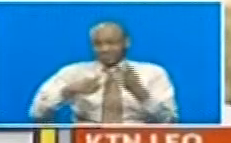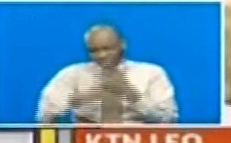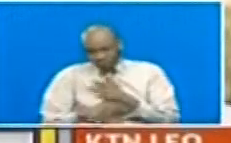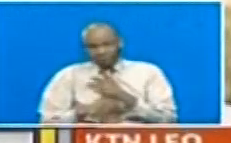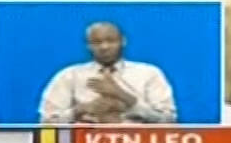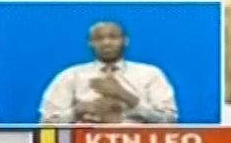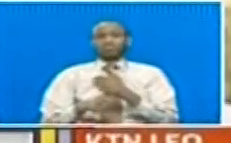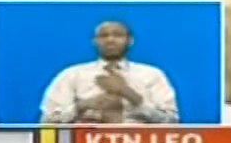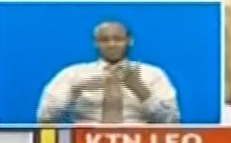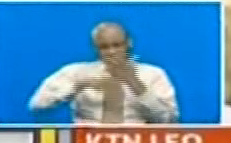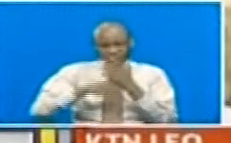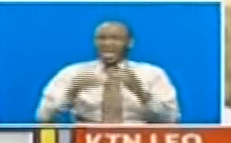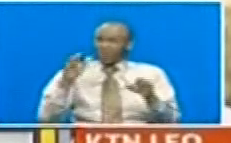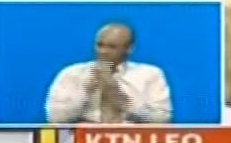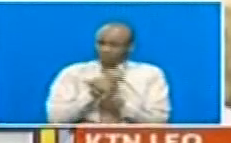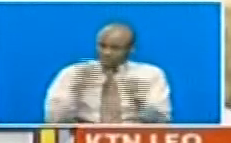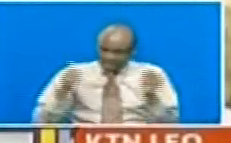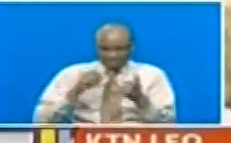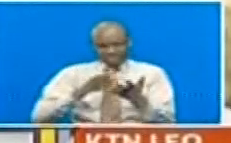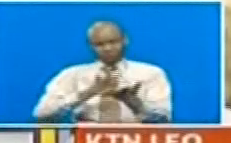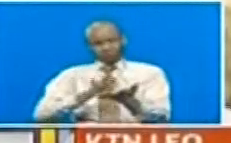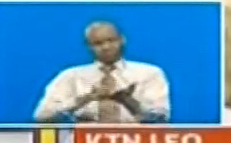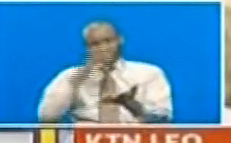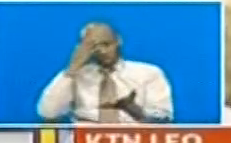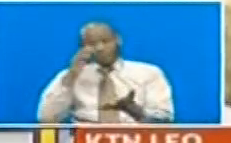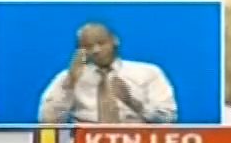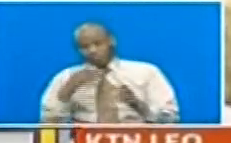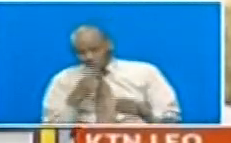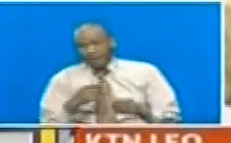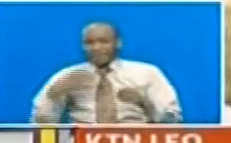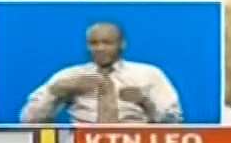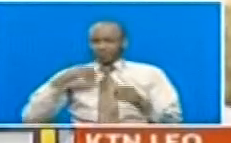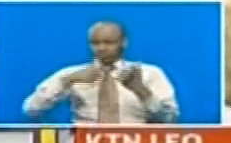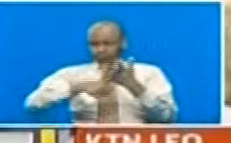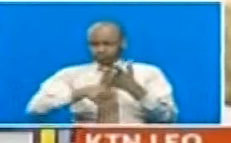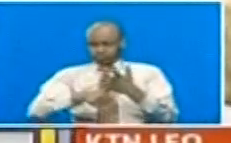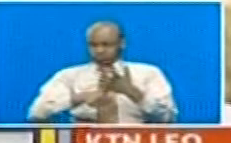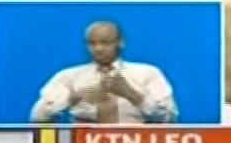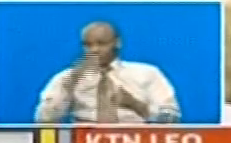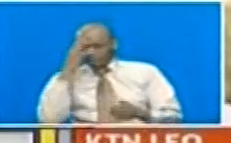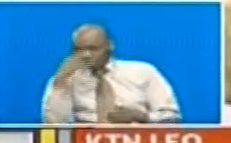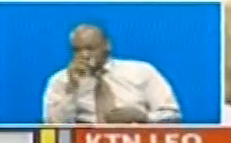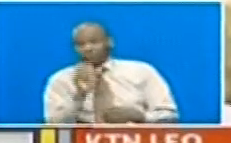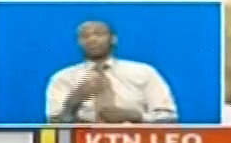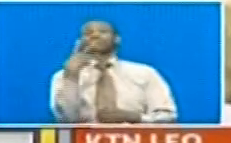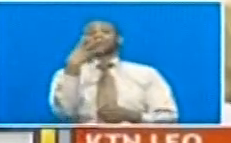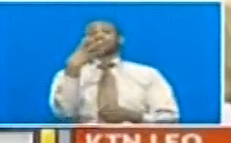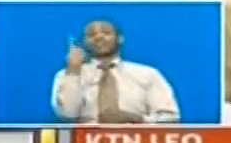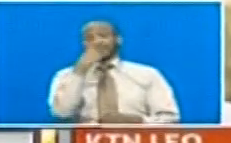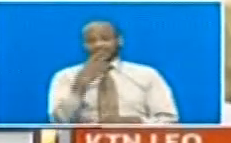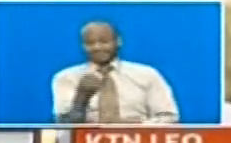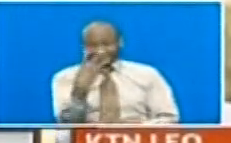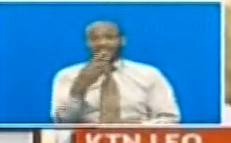short EVIDs, are working well and all voters will first be identified using the machines, and